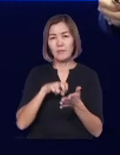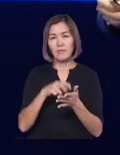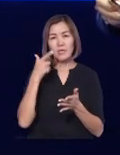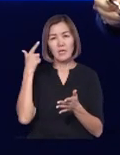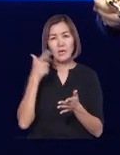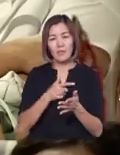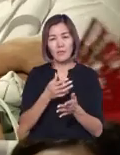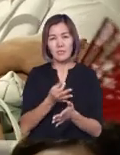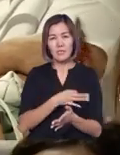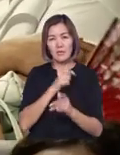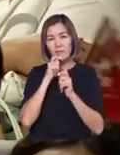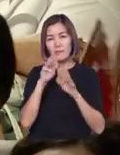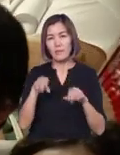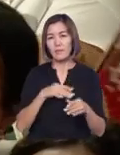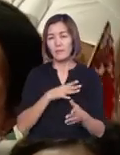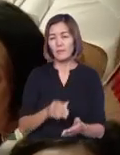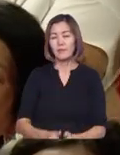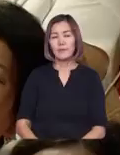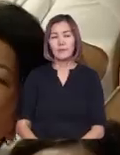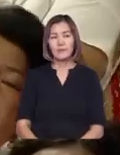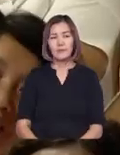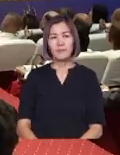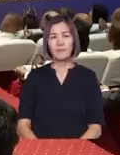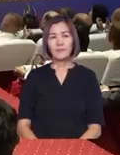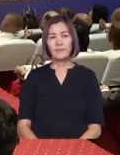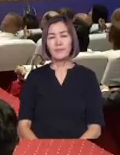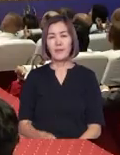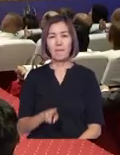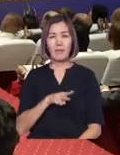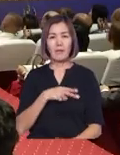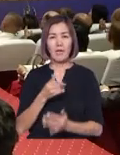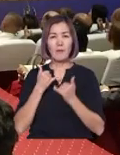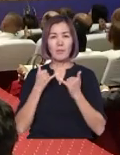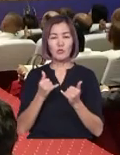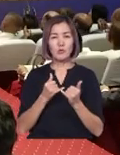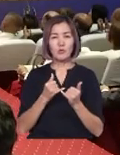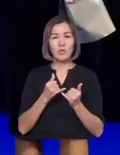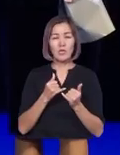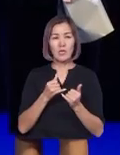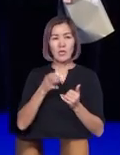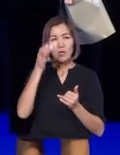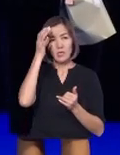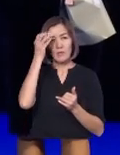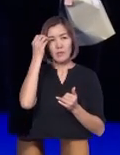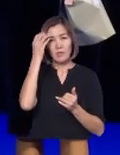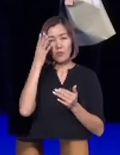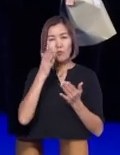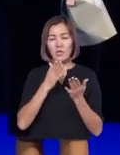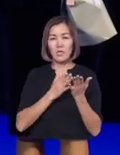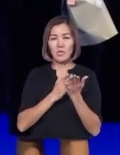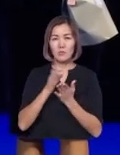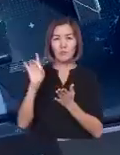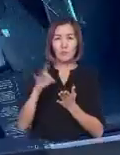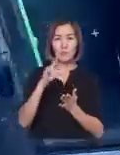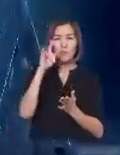также нагрудных знаков имени Ыбырая Алтынсарина и медали «Почетный работник образования и науки Республики Казахстан».